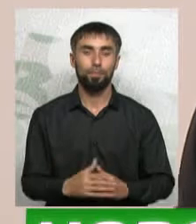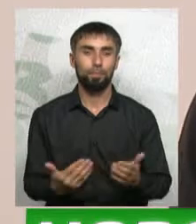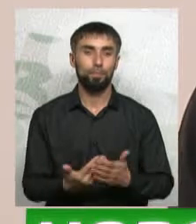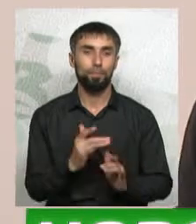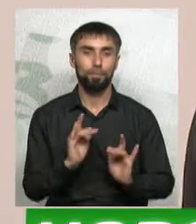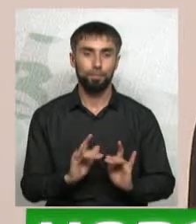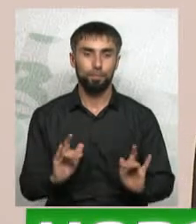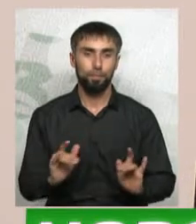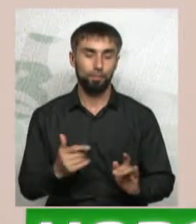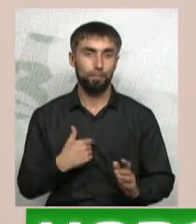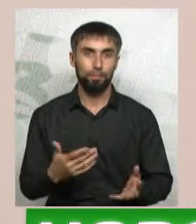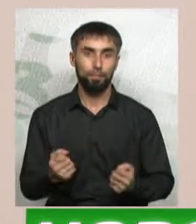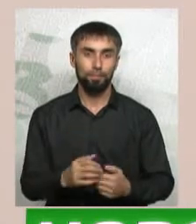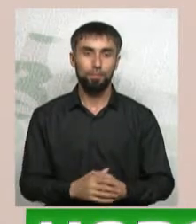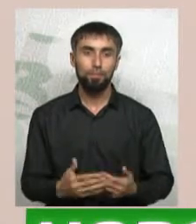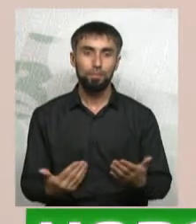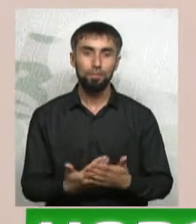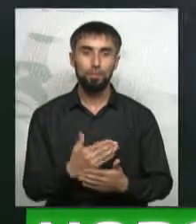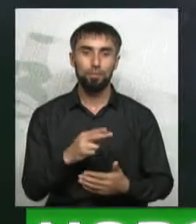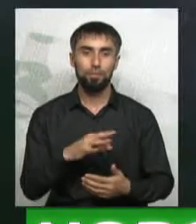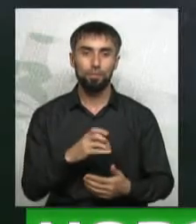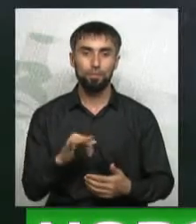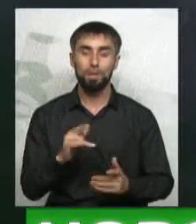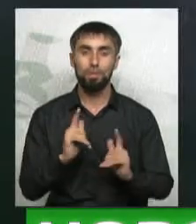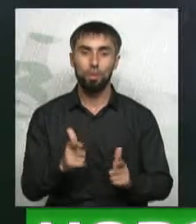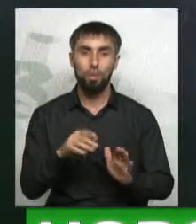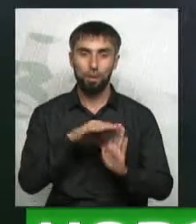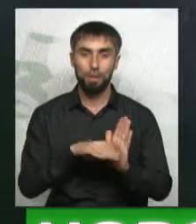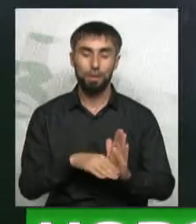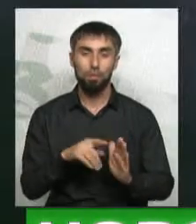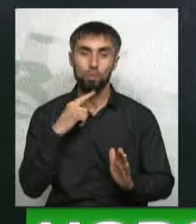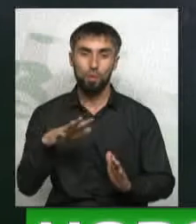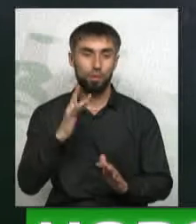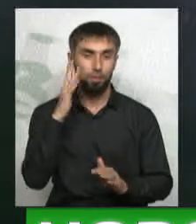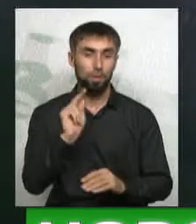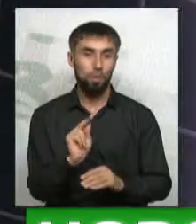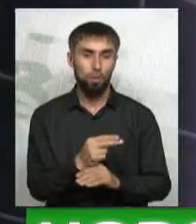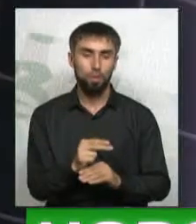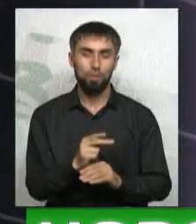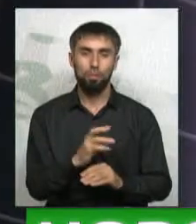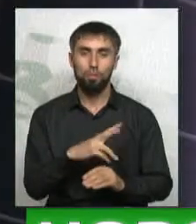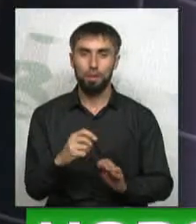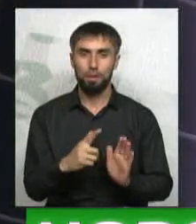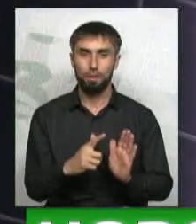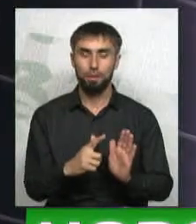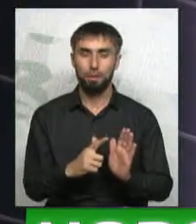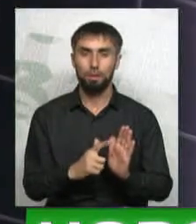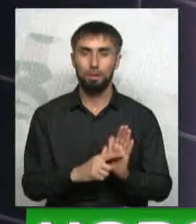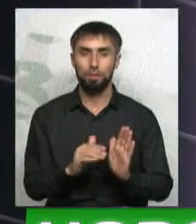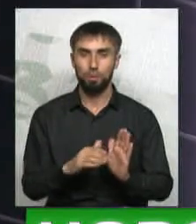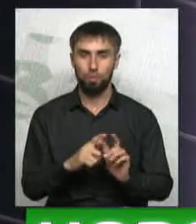стулья. Мы получили новые доски. Согласно программе, в стране намерено отремонтировать более 7000 школ